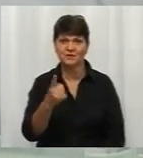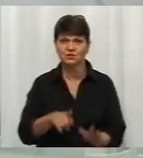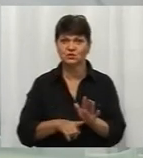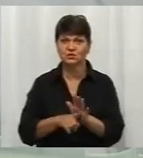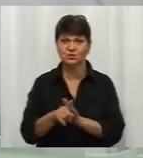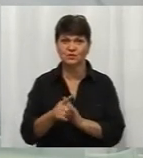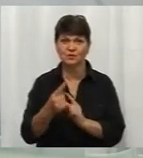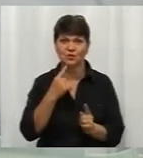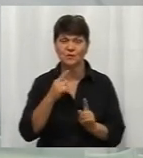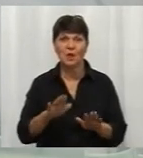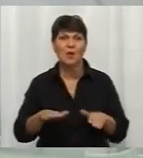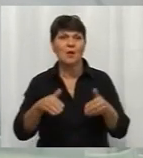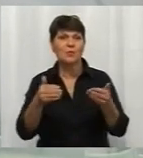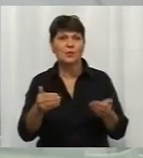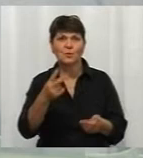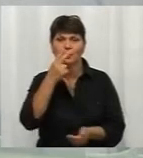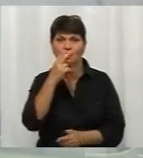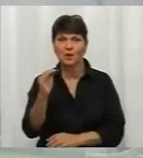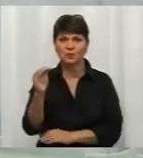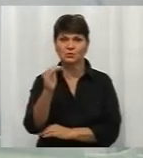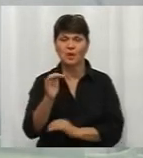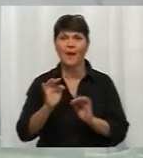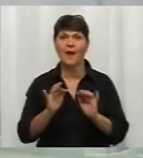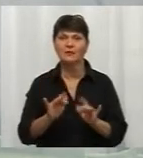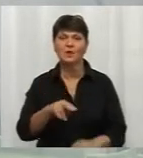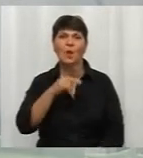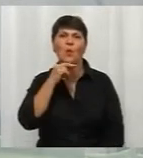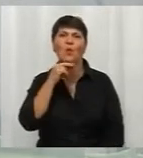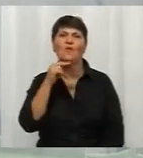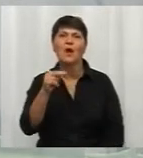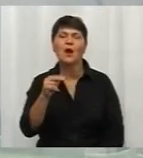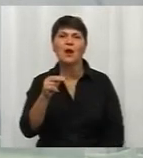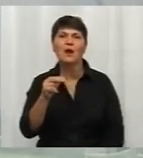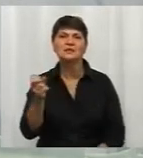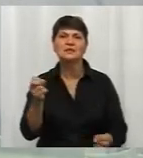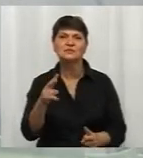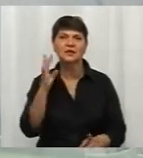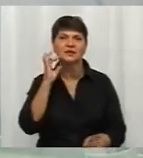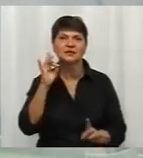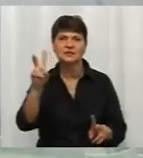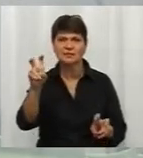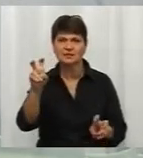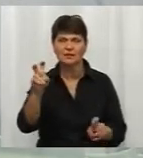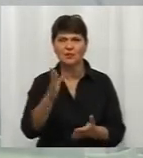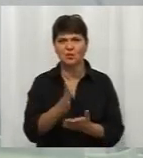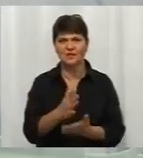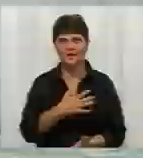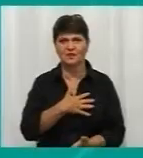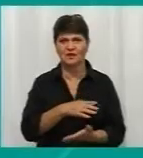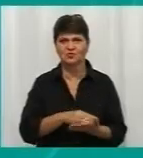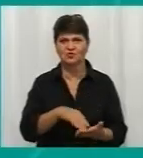нашу розмову, пропоную подивитися сюжет про акцію «Увага! Спецсигнал». На ній побувала Юлія Вознюк.